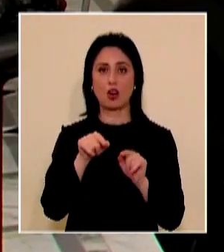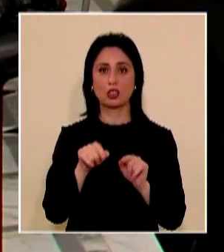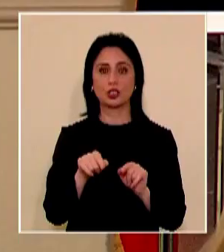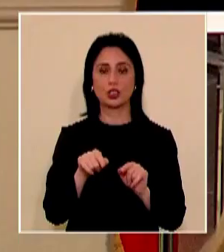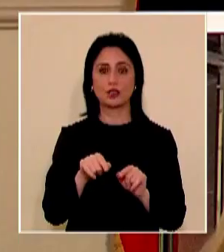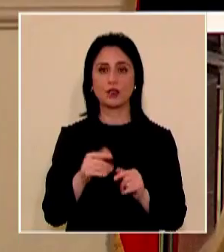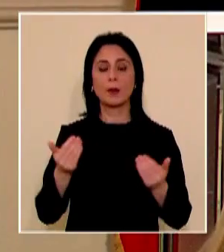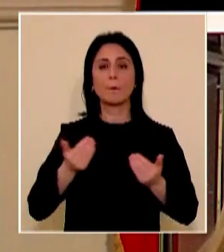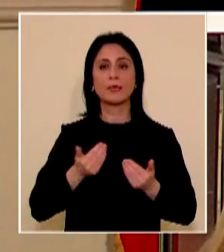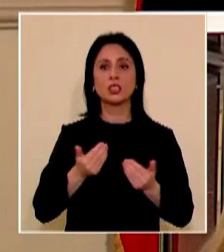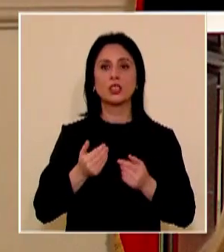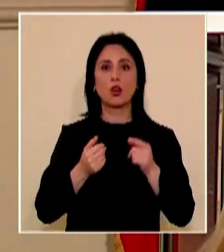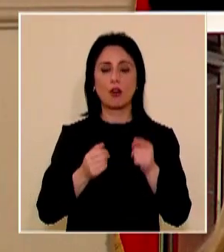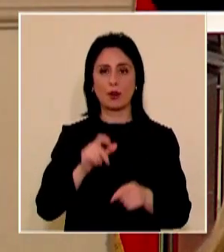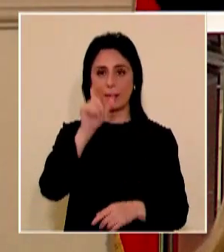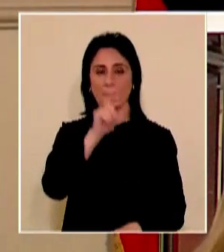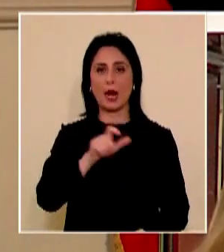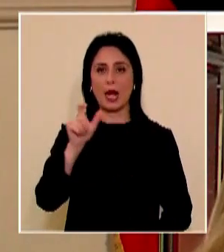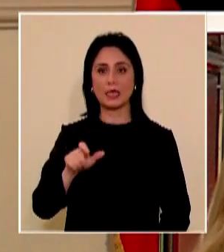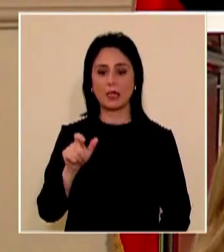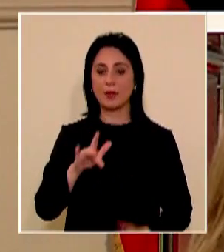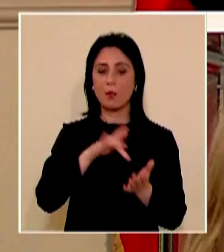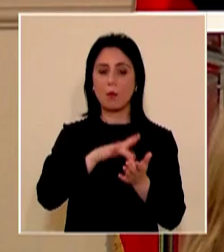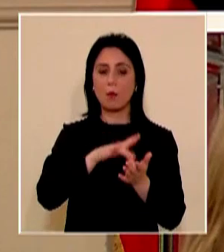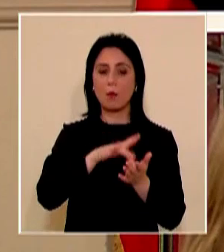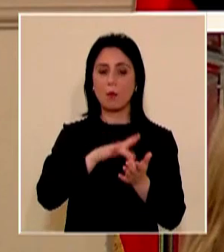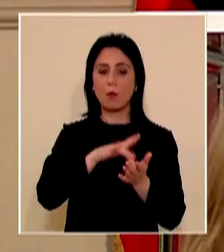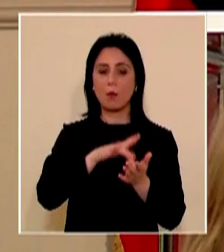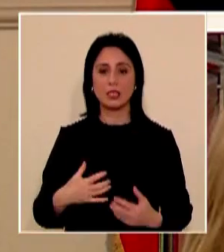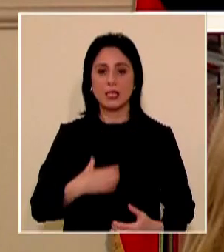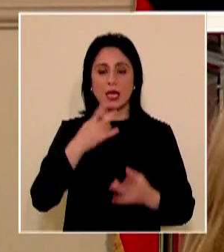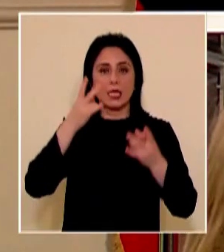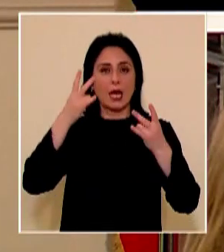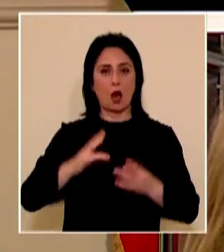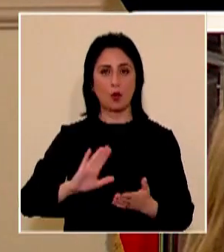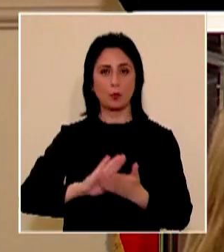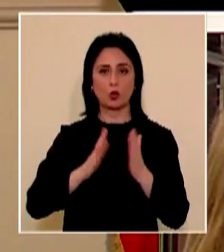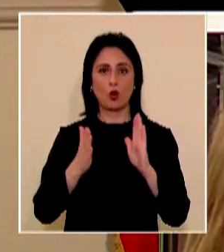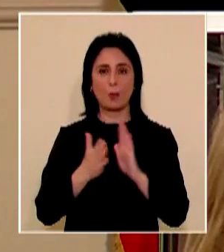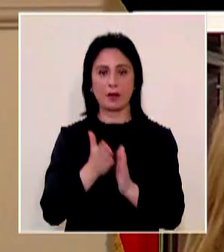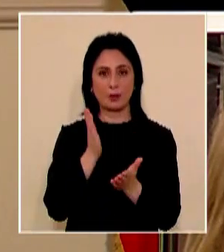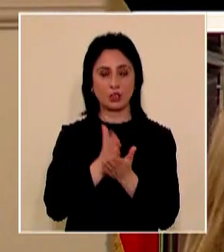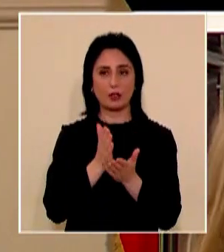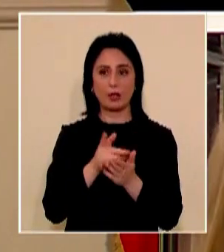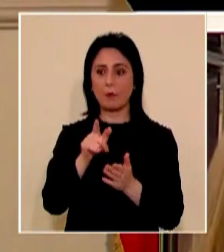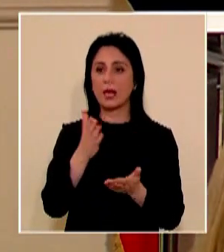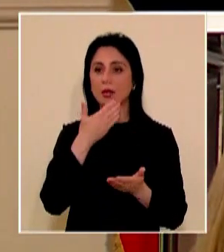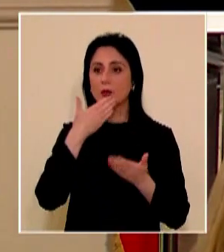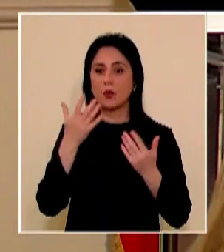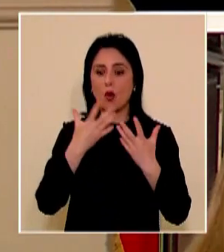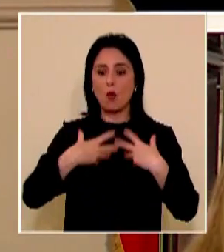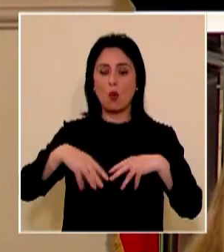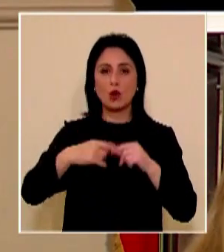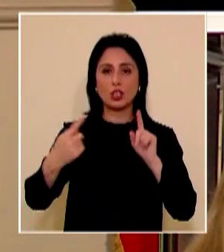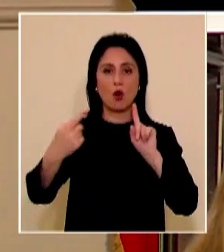sytuacji. To jest brak możliwości korzystania z pomocy medycznej, to jest brak możliwości kontaktu z rodziną.